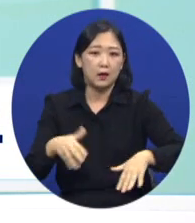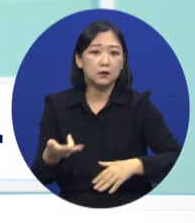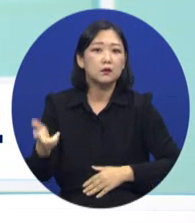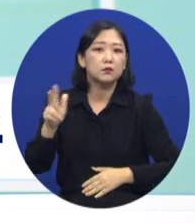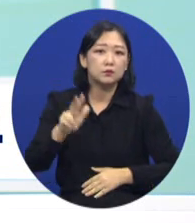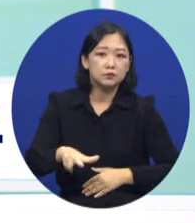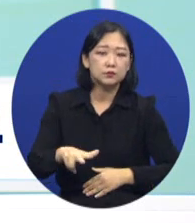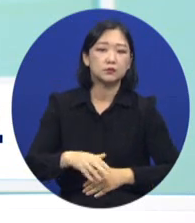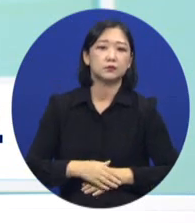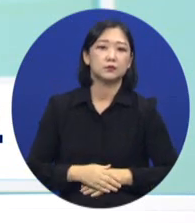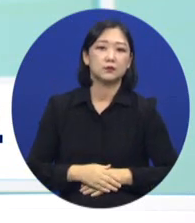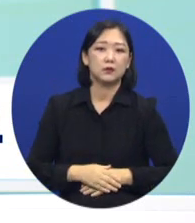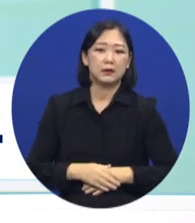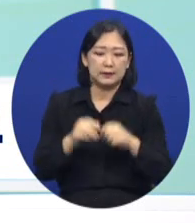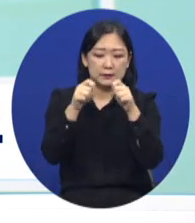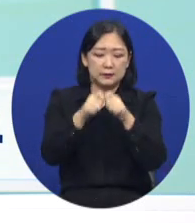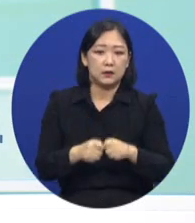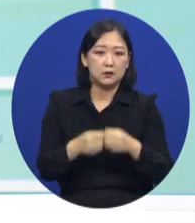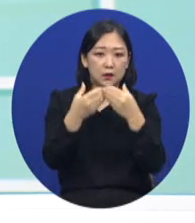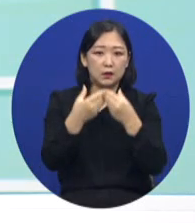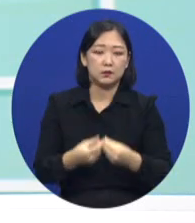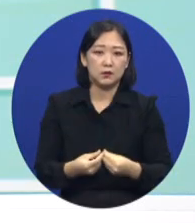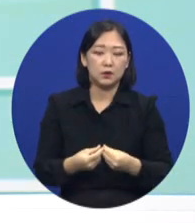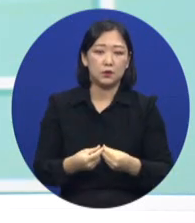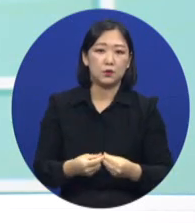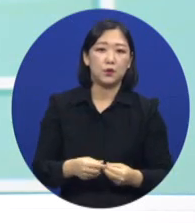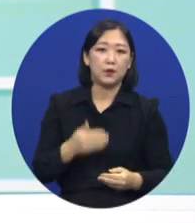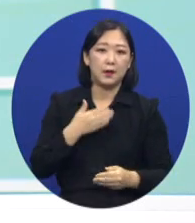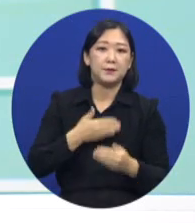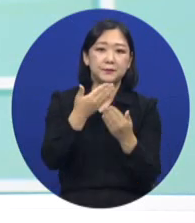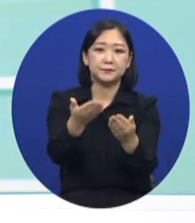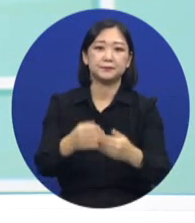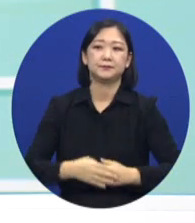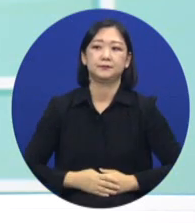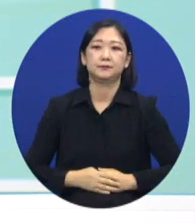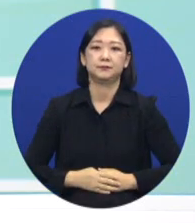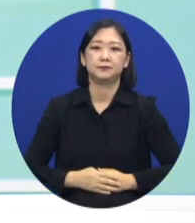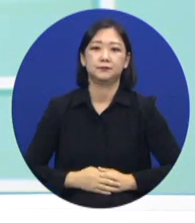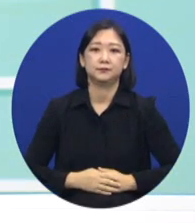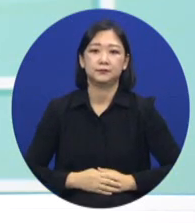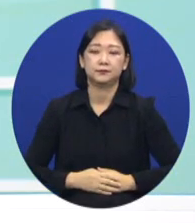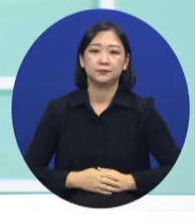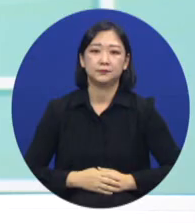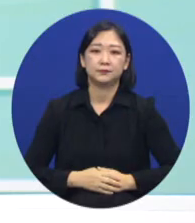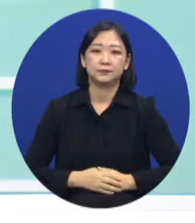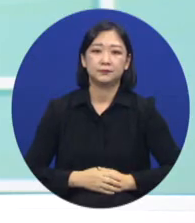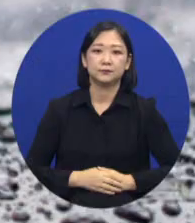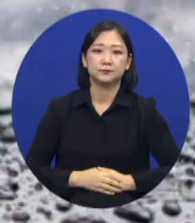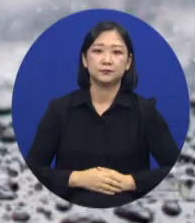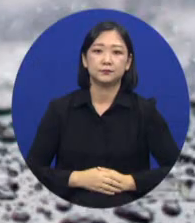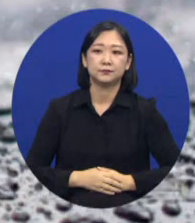약해진 상태라고 하는데요. 자세한 태풍 소식은 정의원 기상캐스터가 전해드리겠습니다.